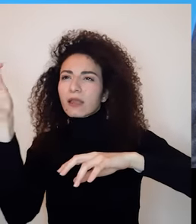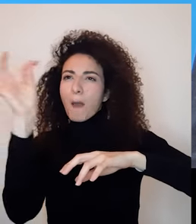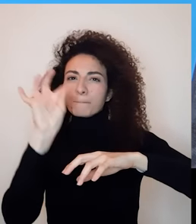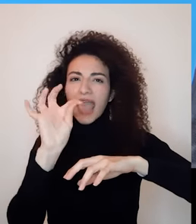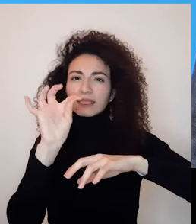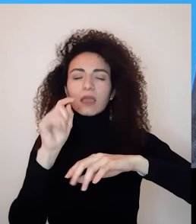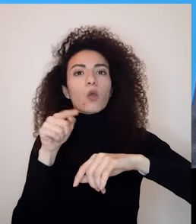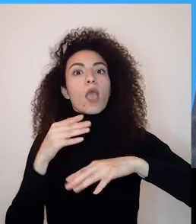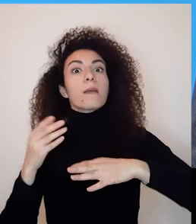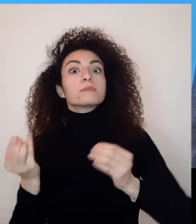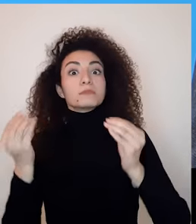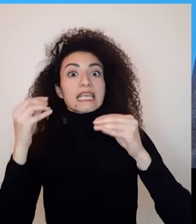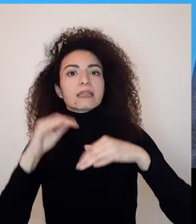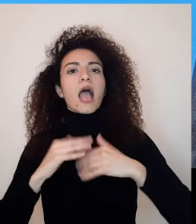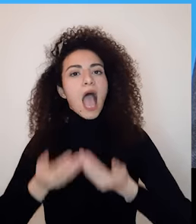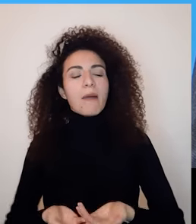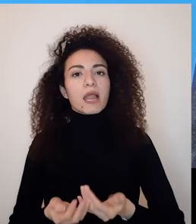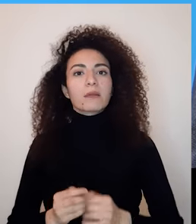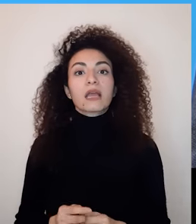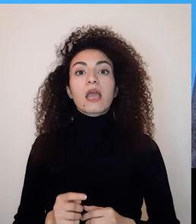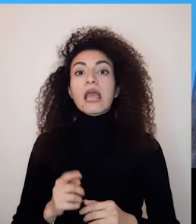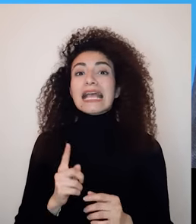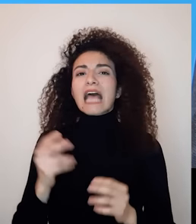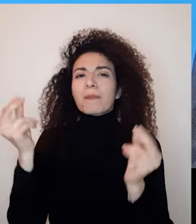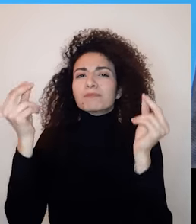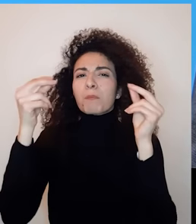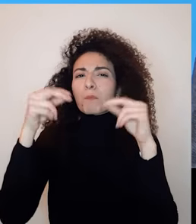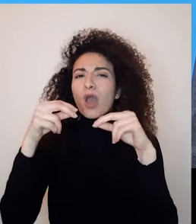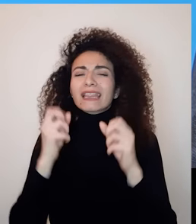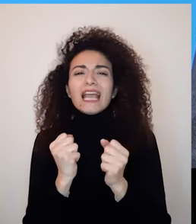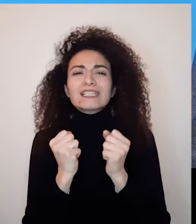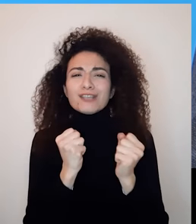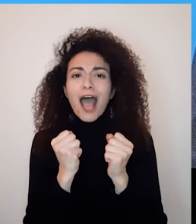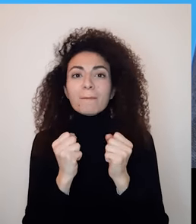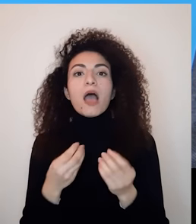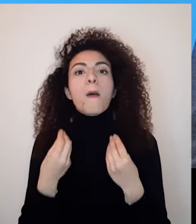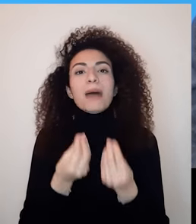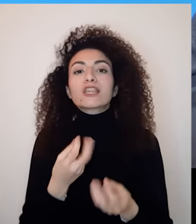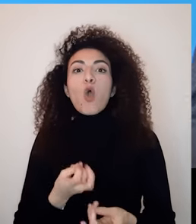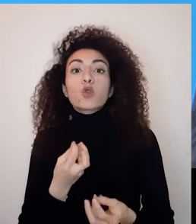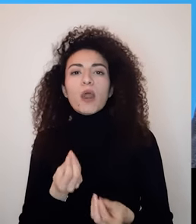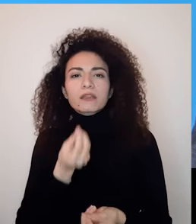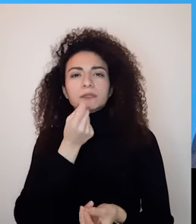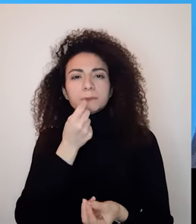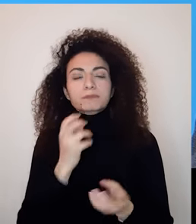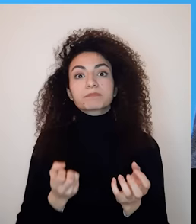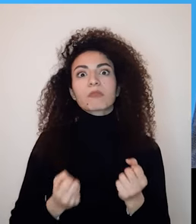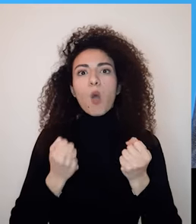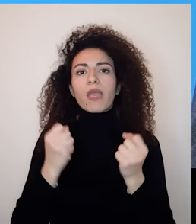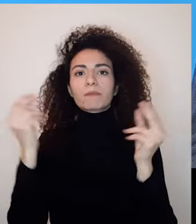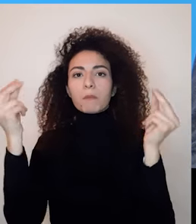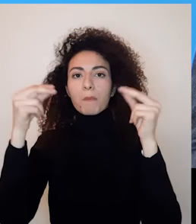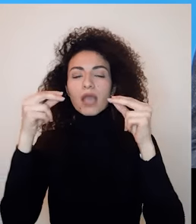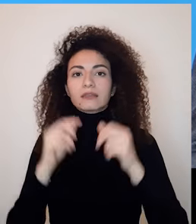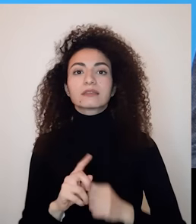التبويض. أما إذا كانت الإباضة ضعيفة، هون فمنعطي كمية قليلة من المنشطات الهرمونية لتحفيز البويضات.